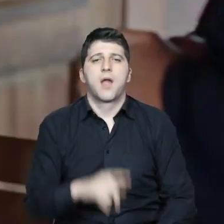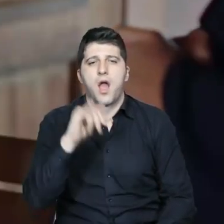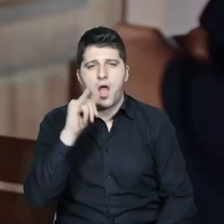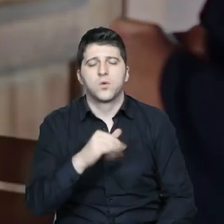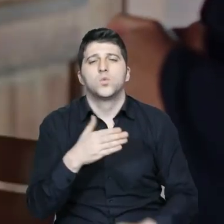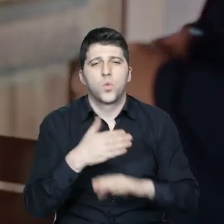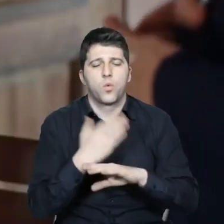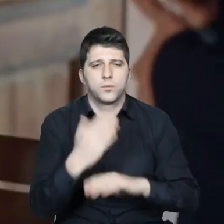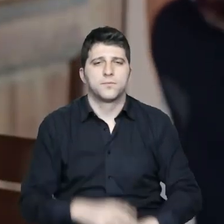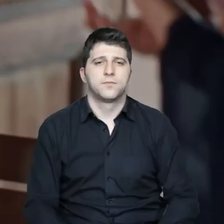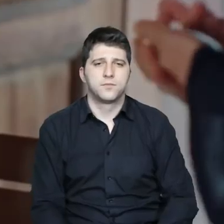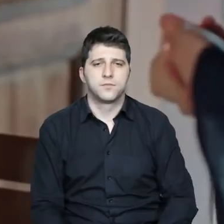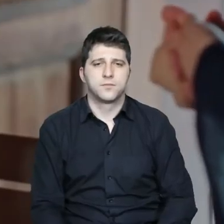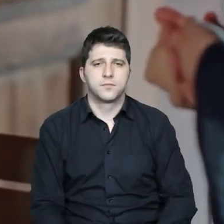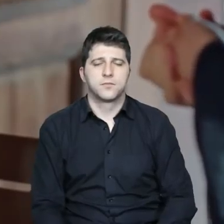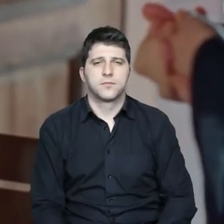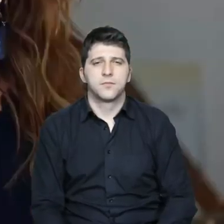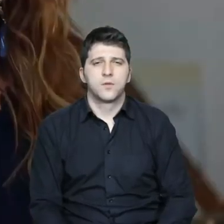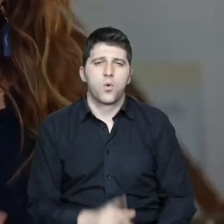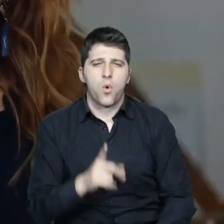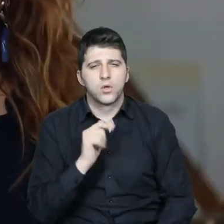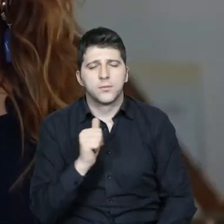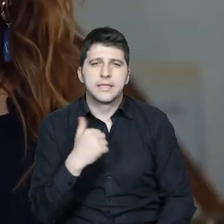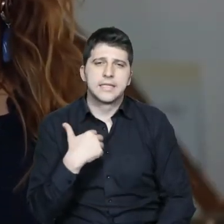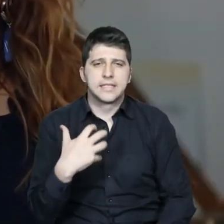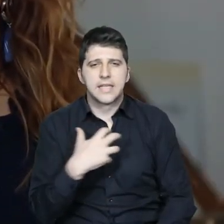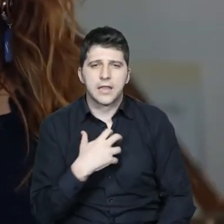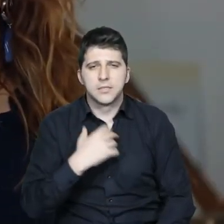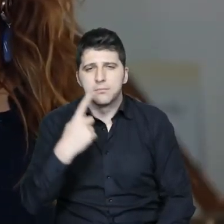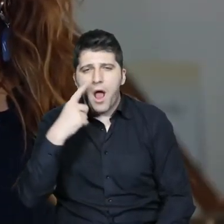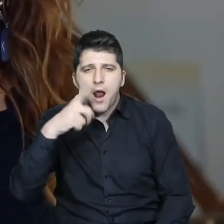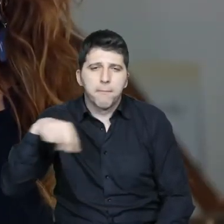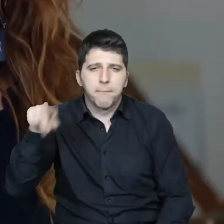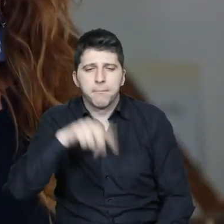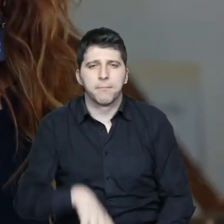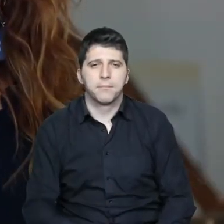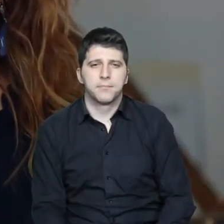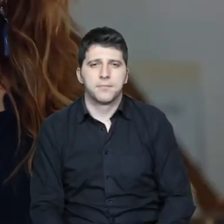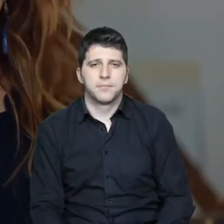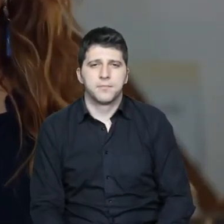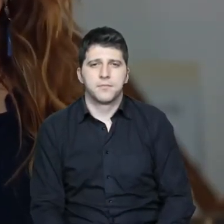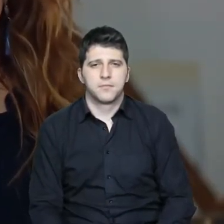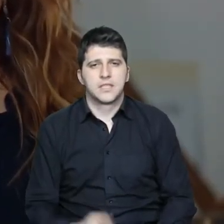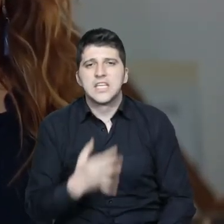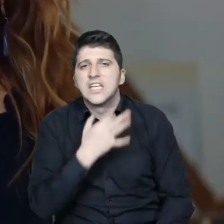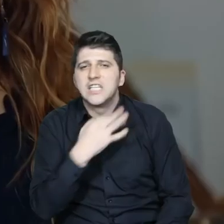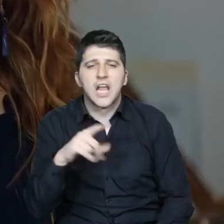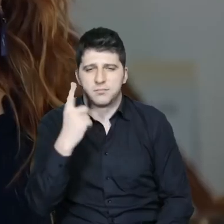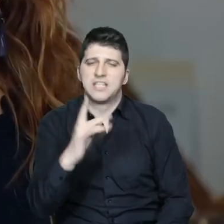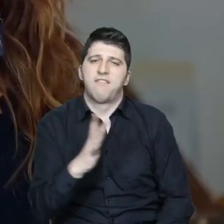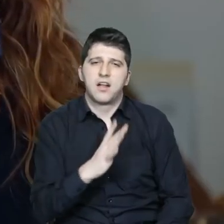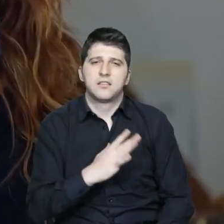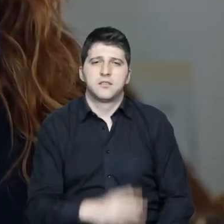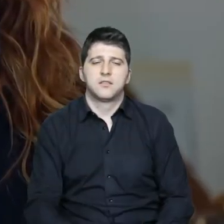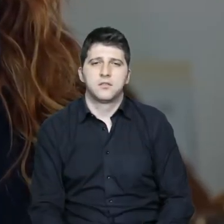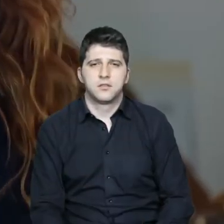Haklısınız. O zaman kendi kendimize bakalım. Elbet ihtiyacı olan birileri